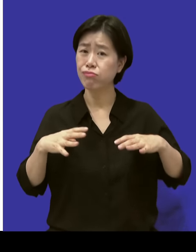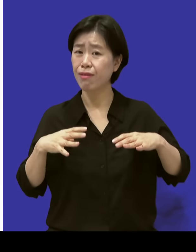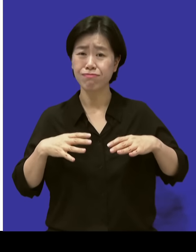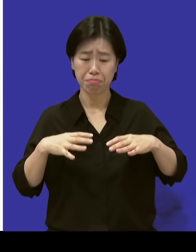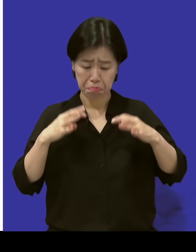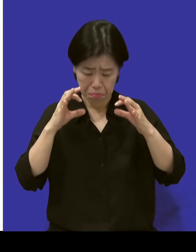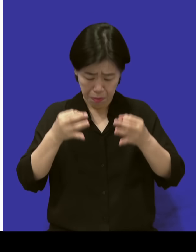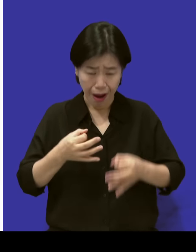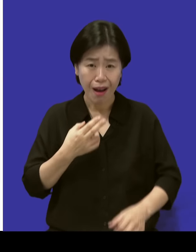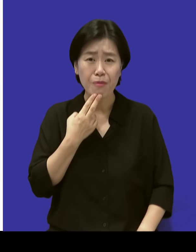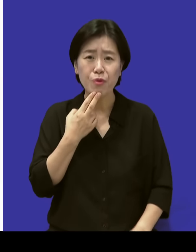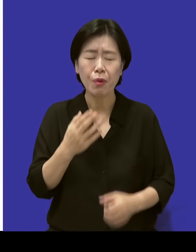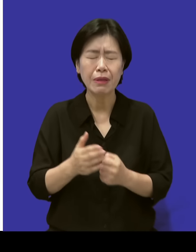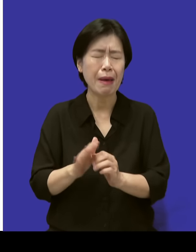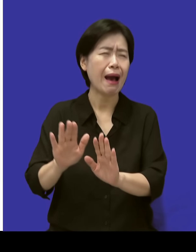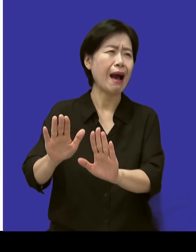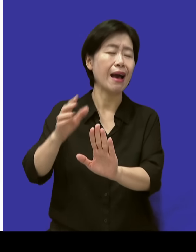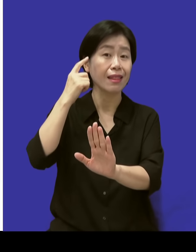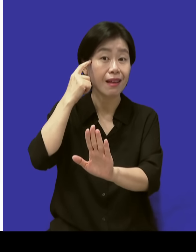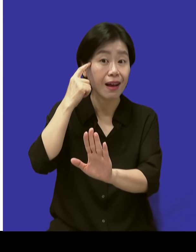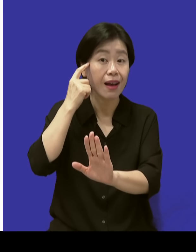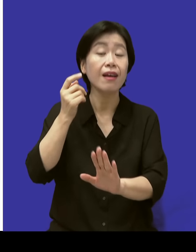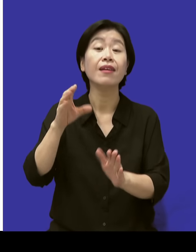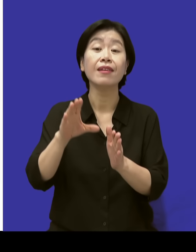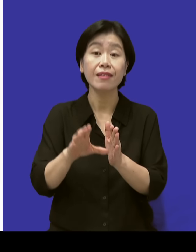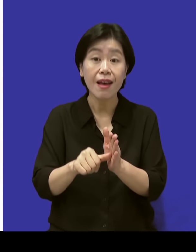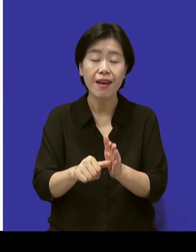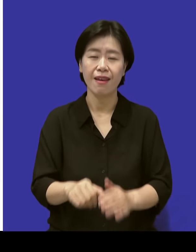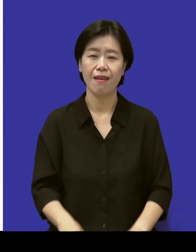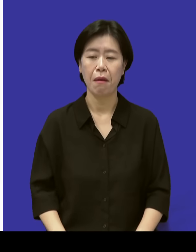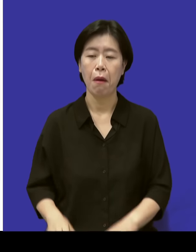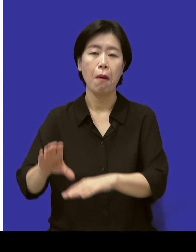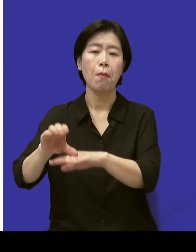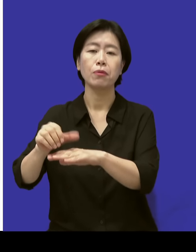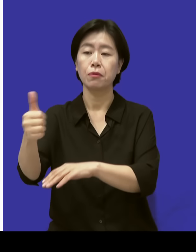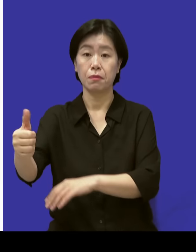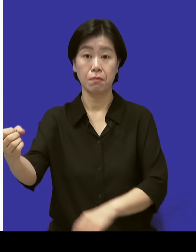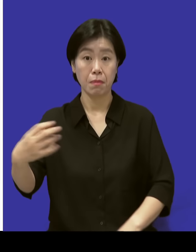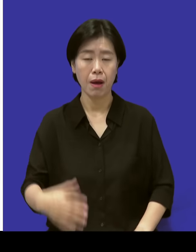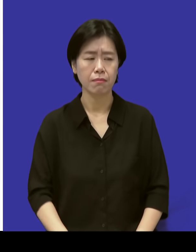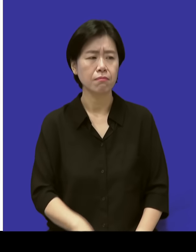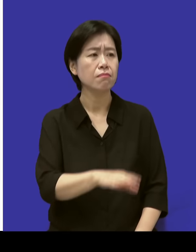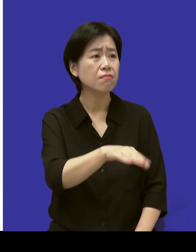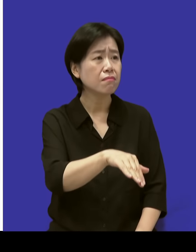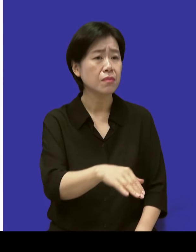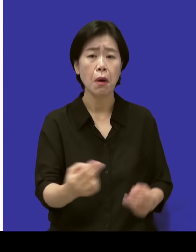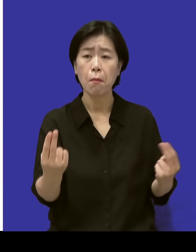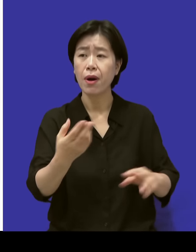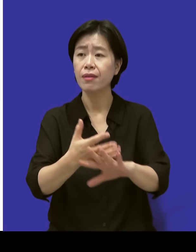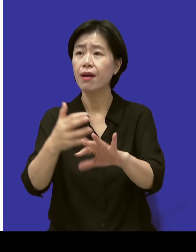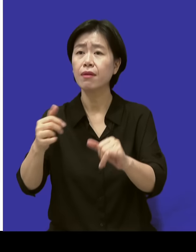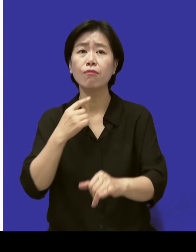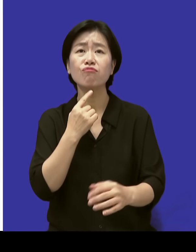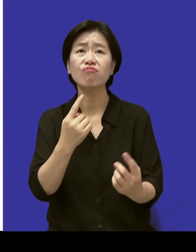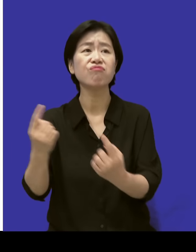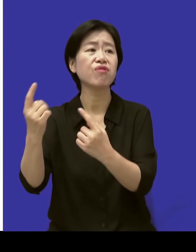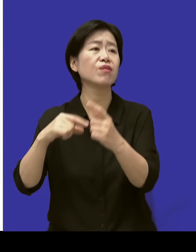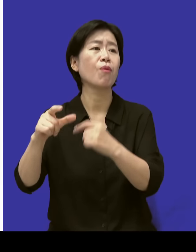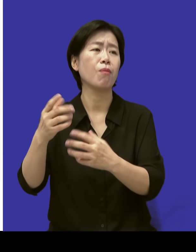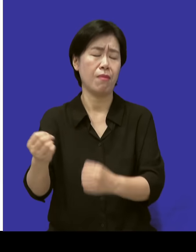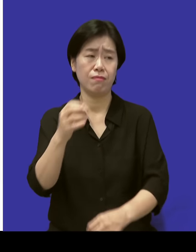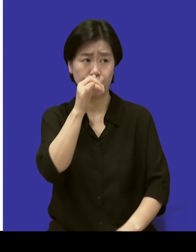그 고사를 하려고 했더니 작가님이 나이 저보다 많은 사람들도 많고 예. 일반인들도 많이 나온다고 이렇게 예.